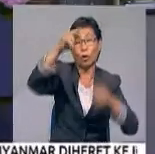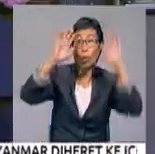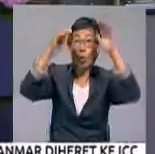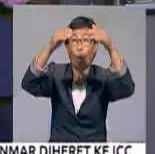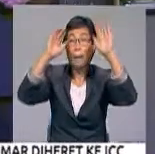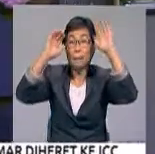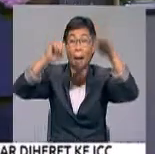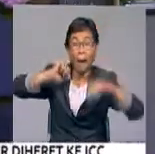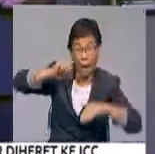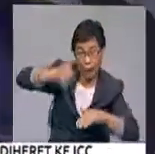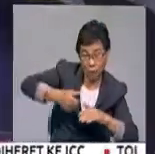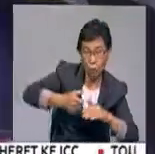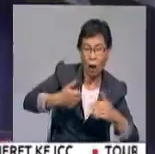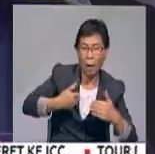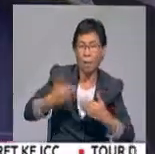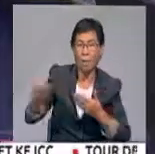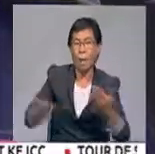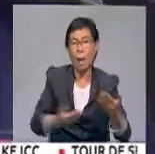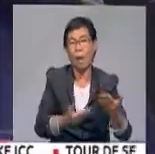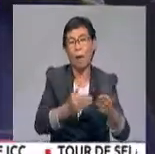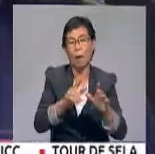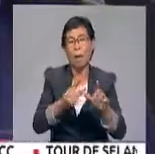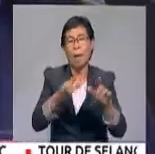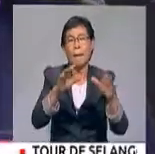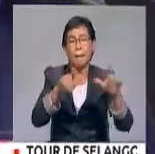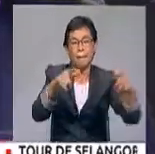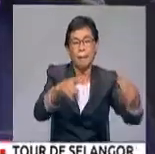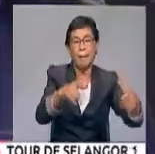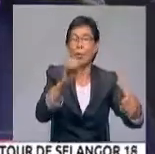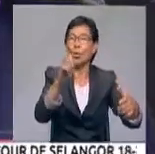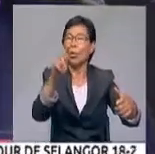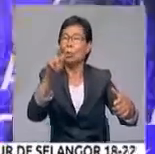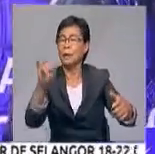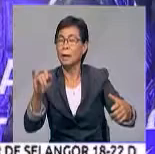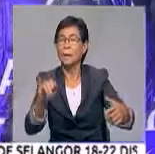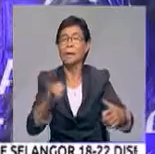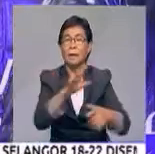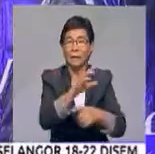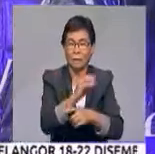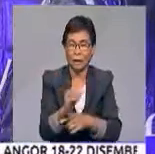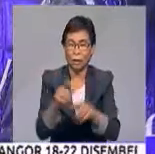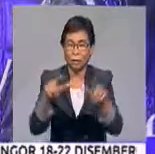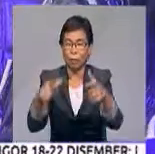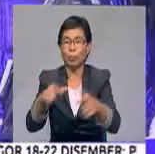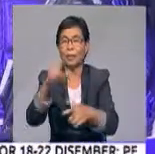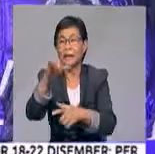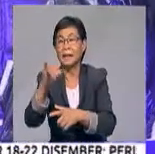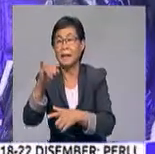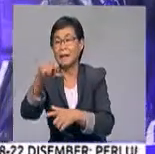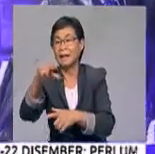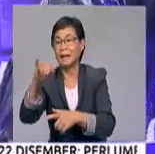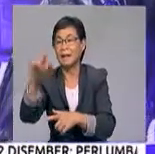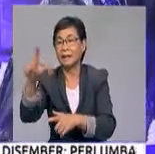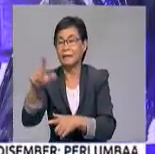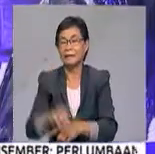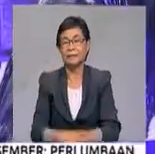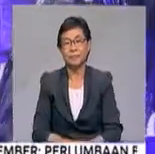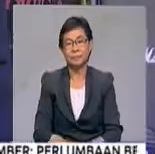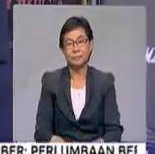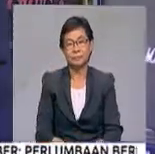Pahang esok yang akan turut membawakan barisan band Otai seperti The Pilgrim dan Kumpulan Gigil.